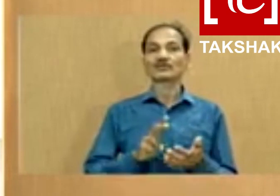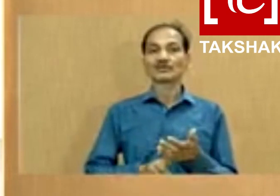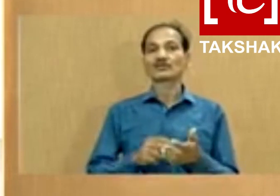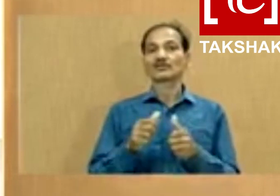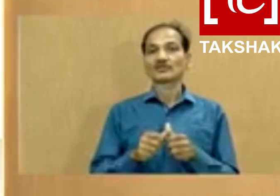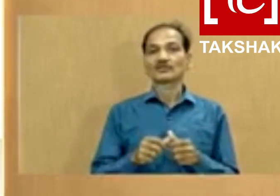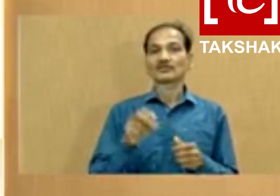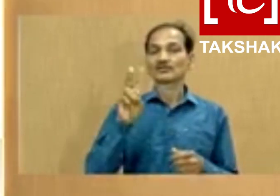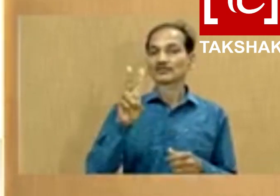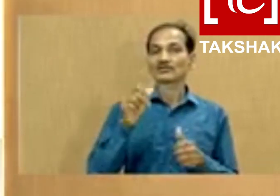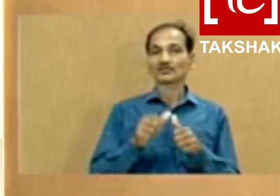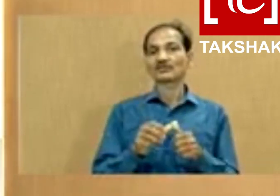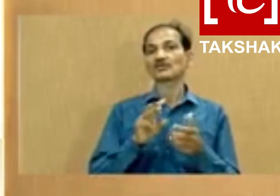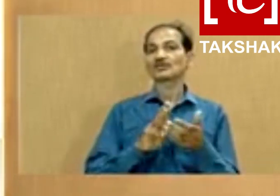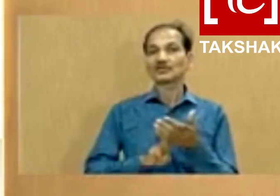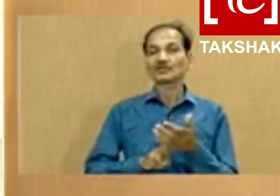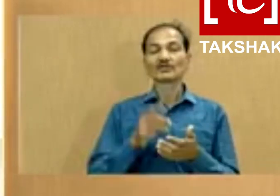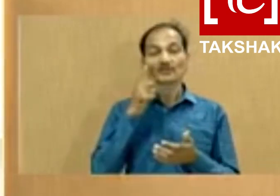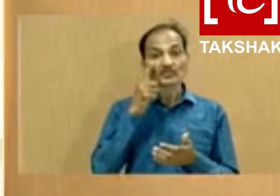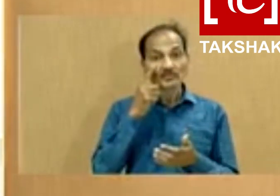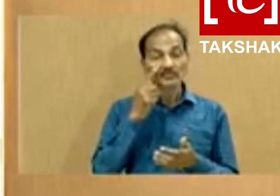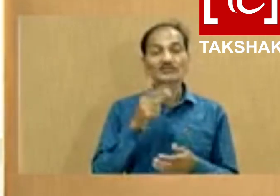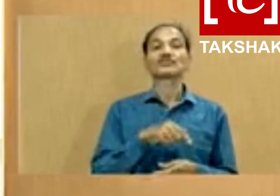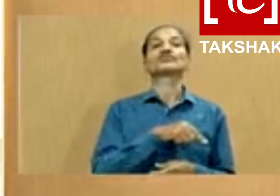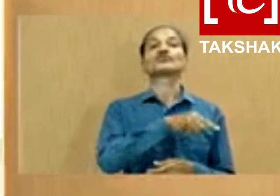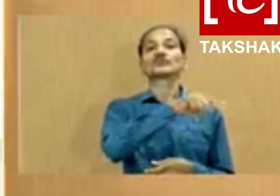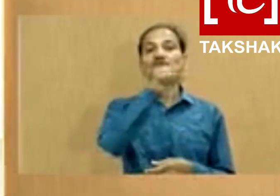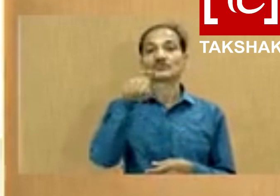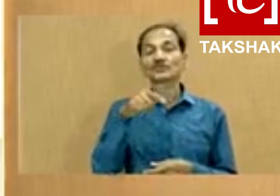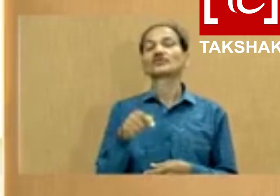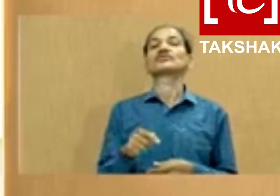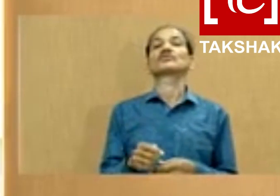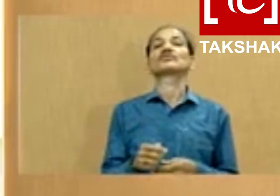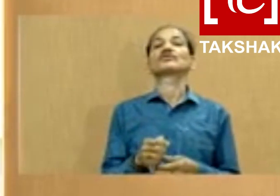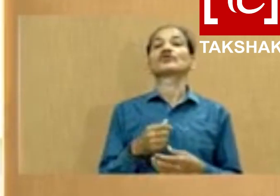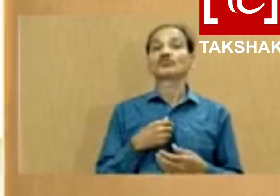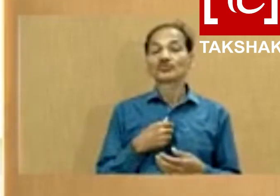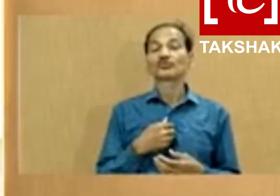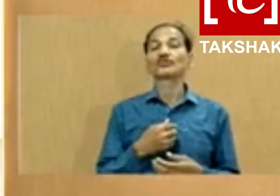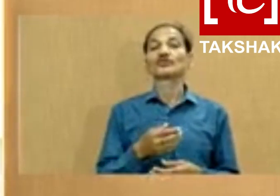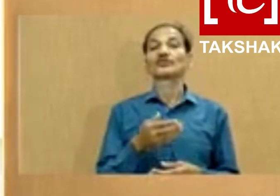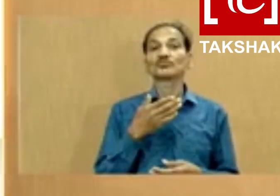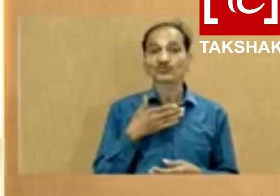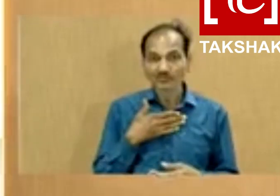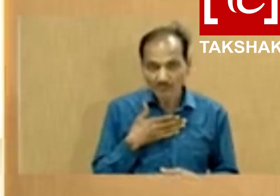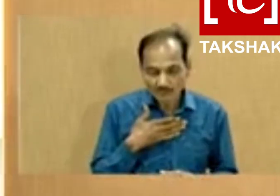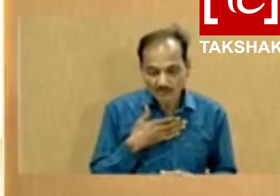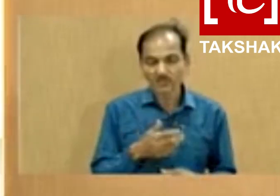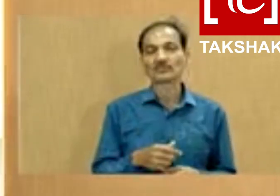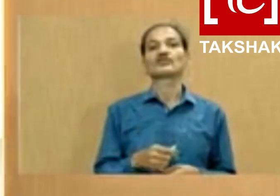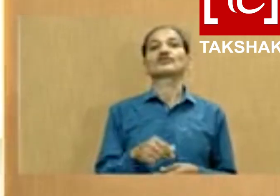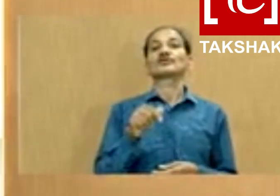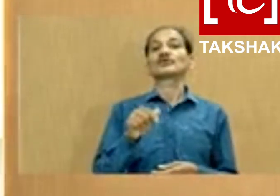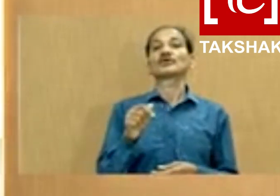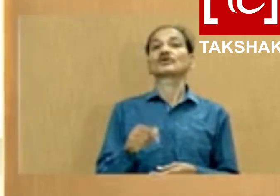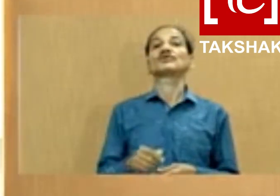ମୁଁ ଅଭିନନ୍ଦନ ଜଣାଉଛି। ଆଜି ଭଗବାନ ରାମଚନ୍ଦ୍ରଙ୍କର ଜନ୍ମଗ୍ରହଣର ଦିବସ। ଆଜି